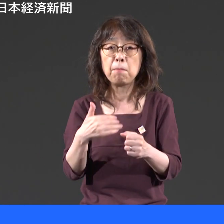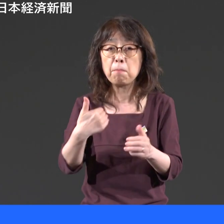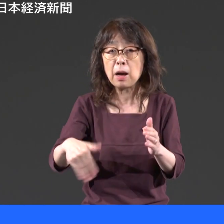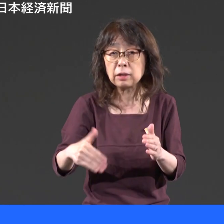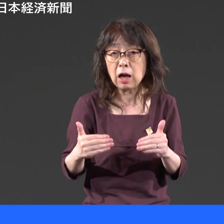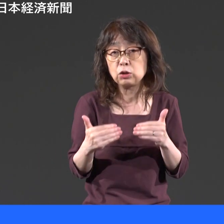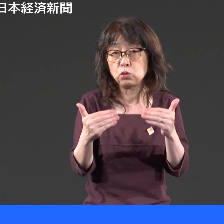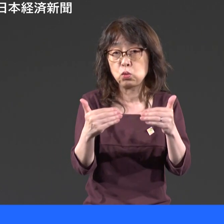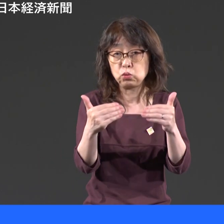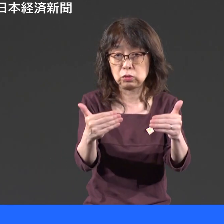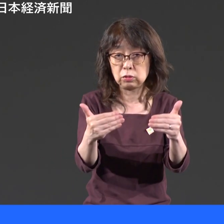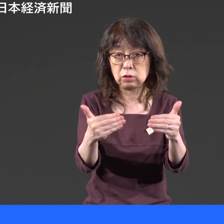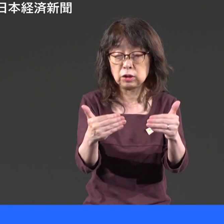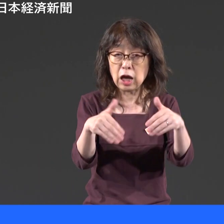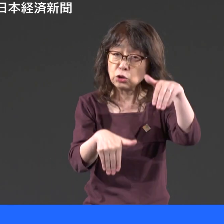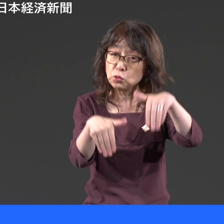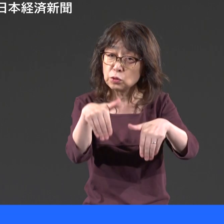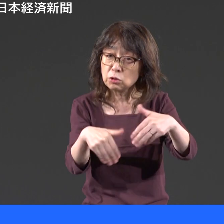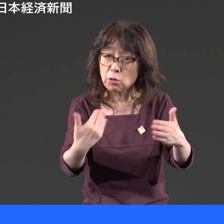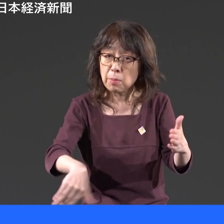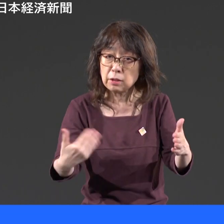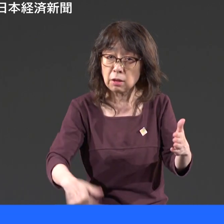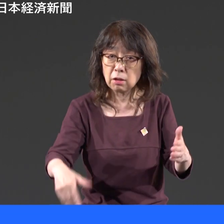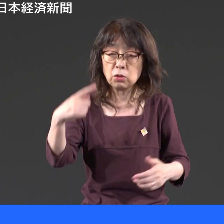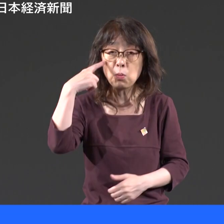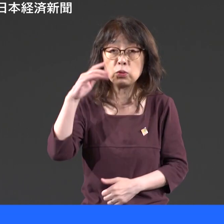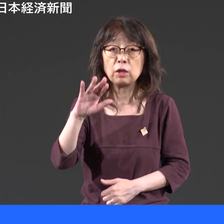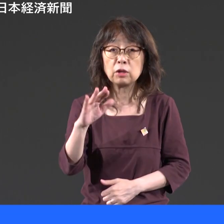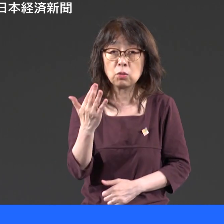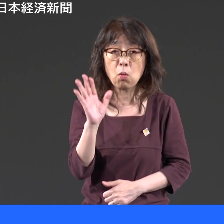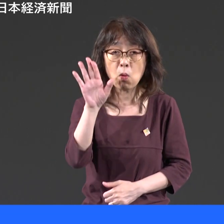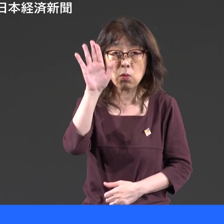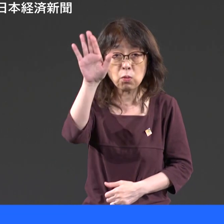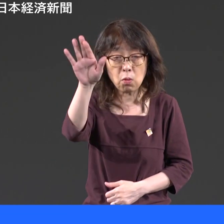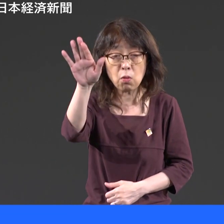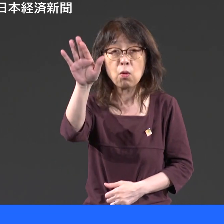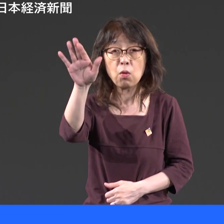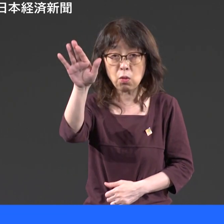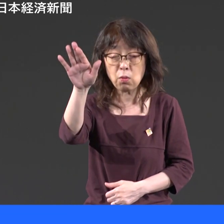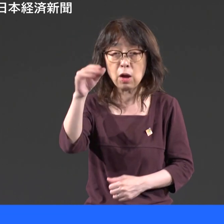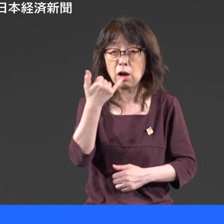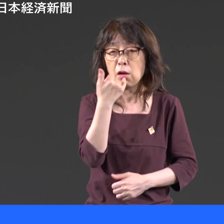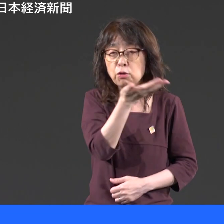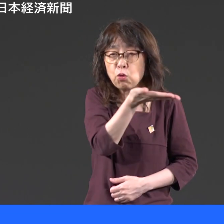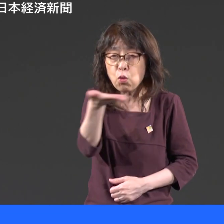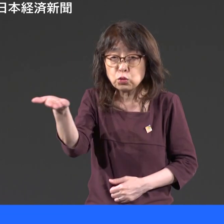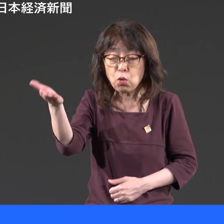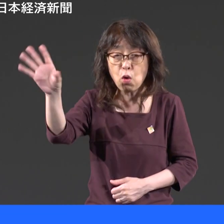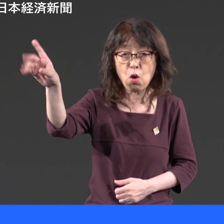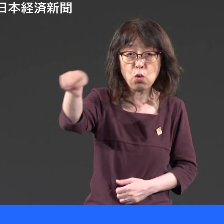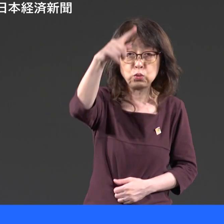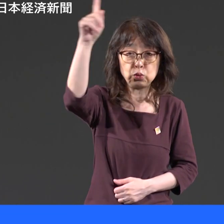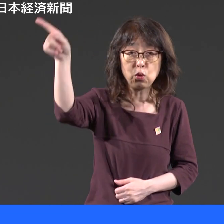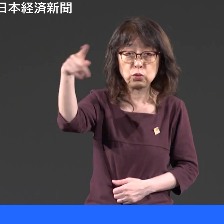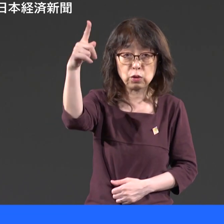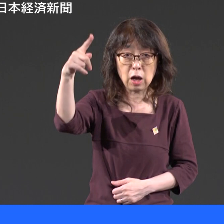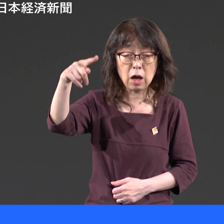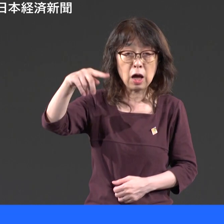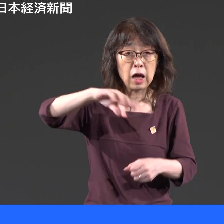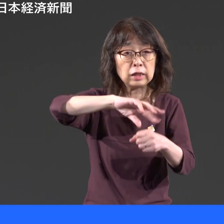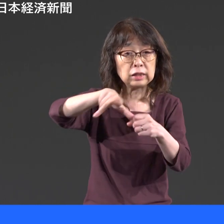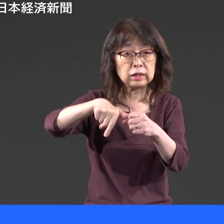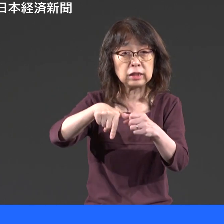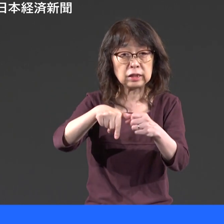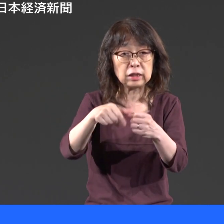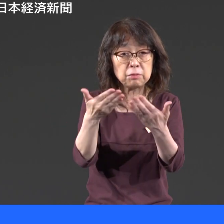札がどうこうっていう話ではないと思うんですけれども、はい、今後こうやって洋上風力が周りの地域にできていって、はい、そういったその周辺